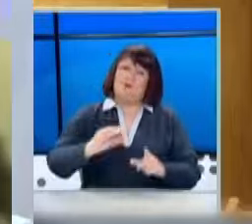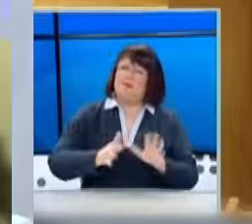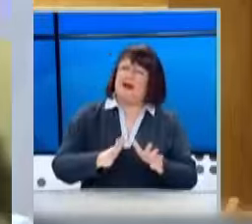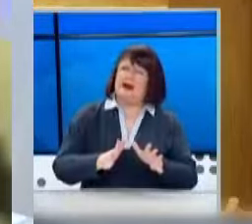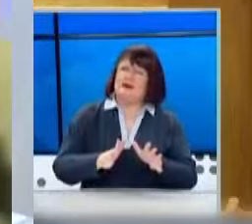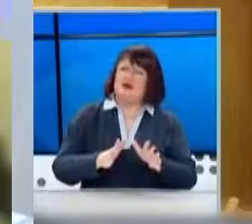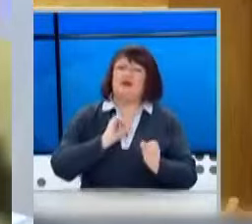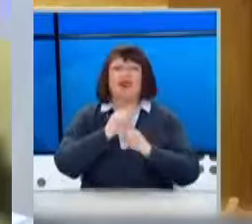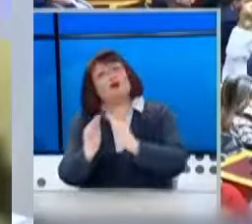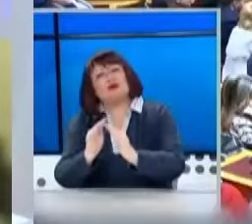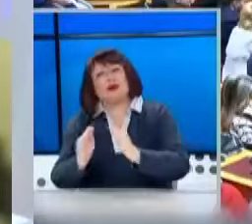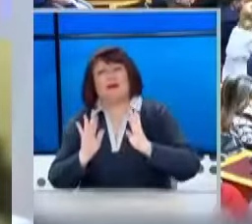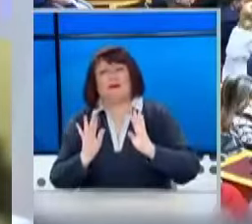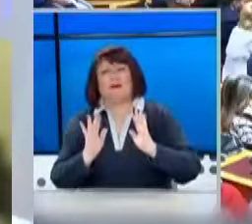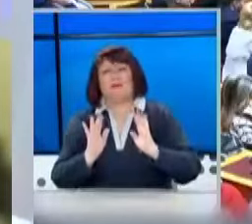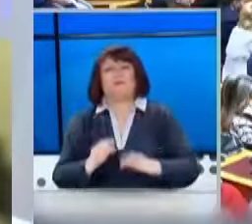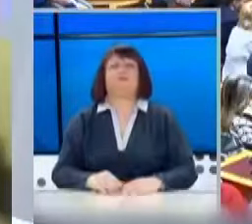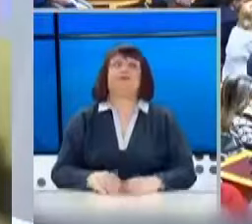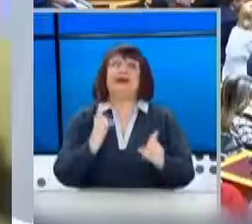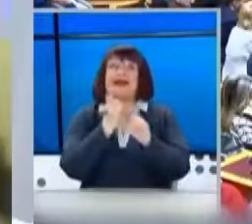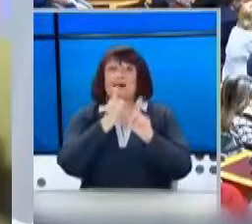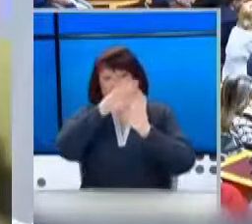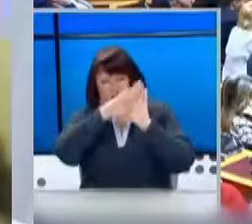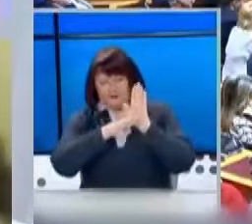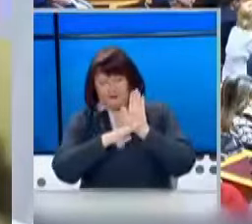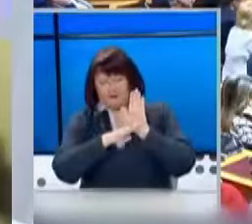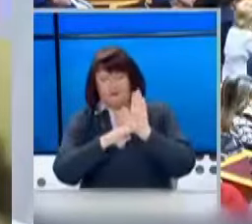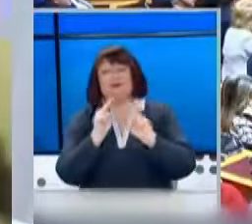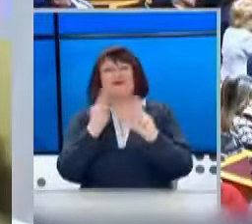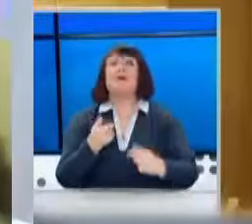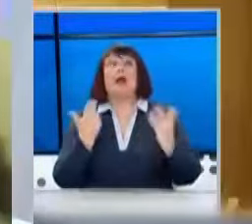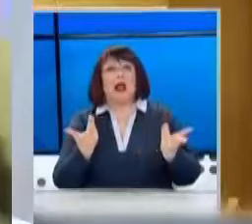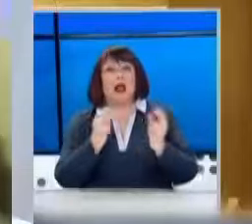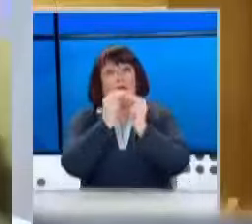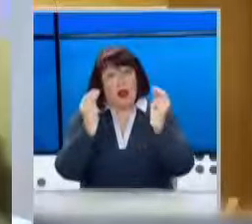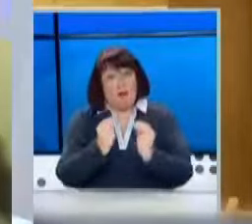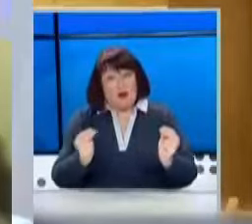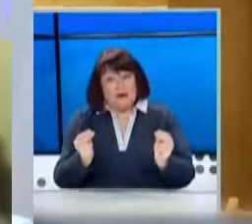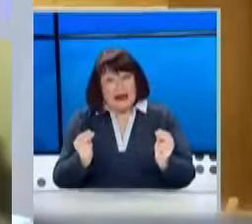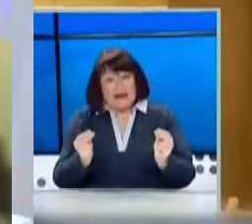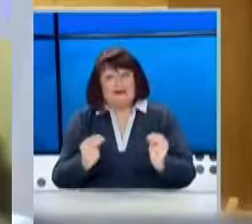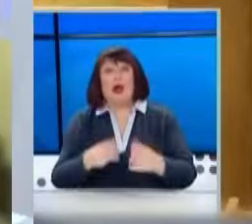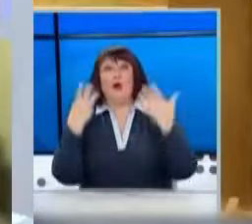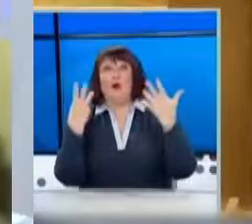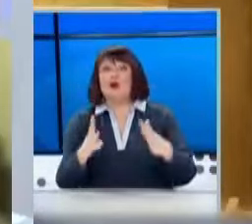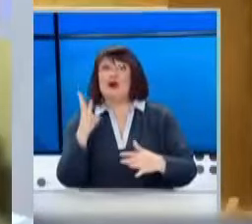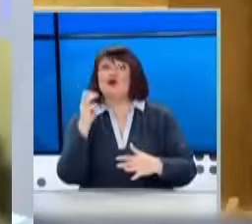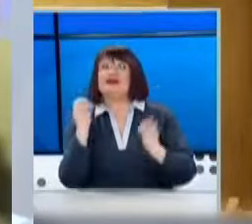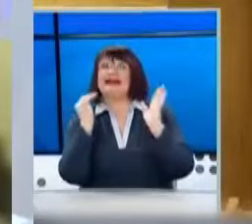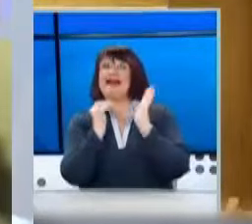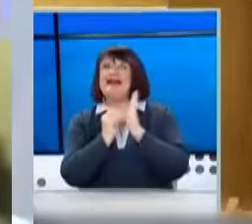ένα είδος ιδιότυπου εμφυλίου πολέμου στην λεγόμενη πολυκατοικία της